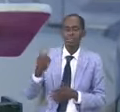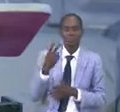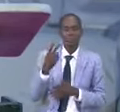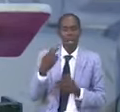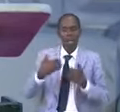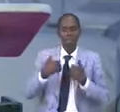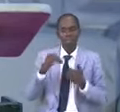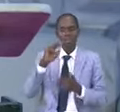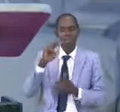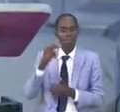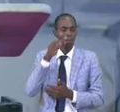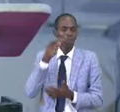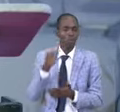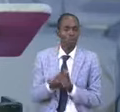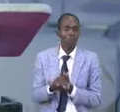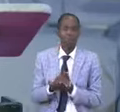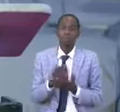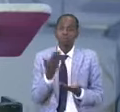la maison